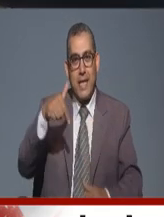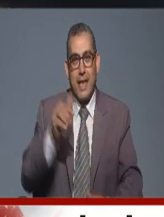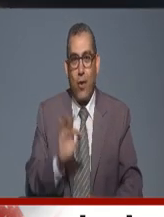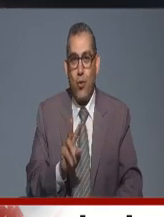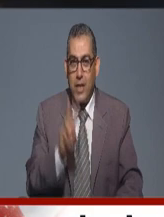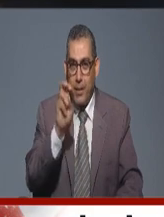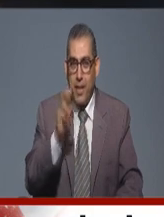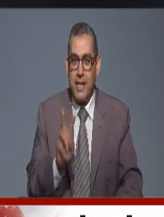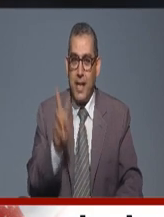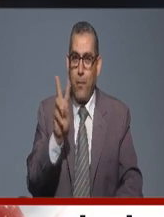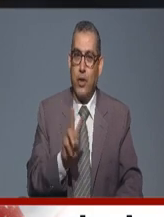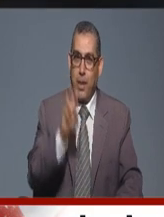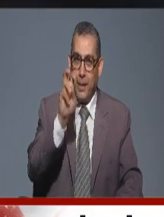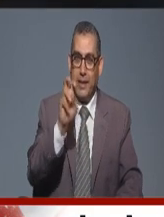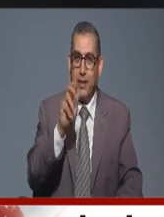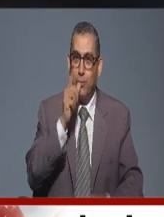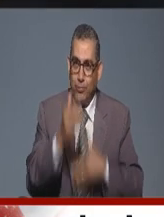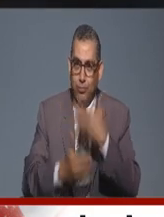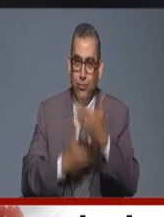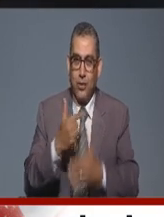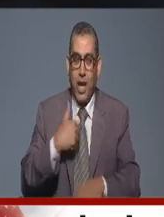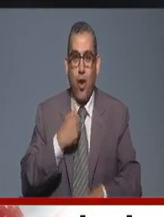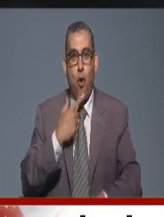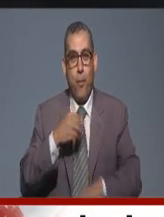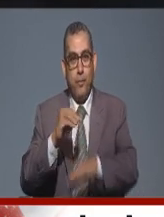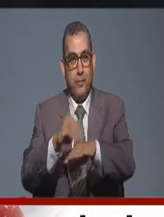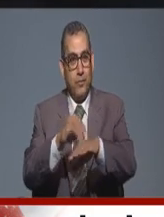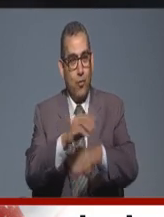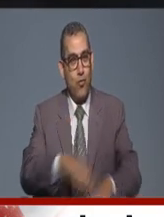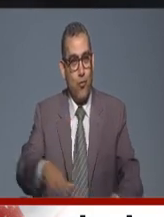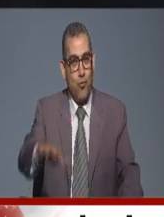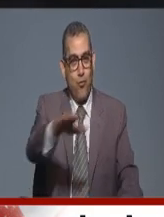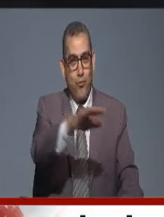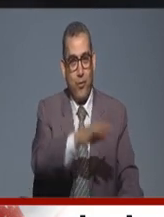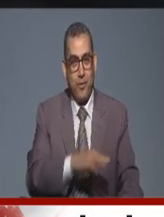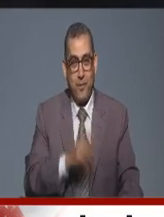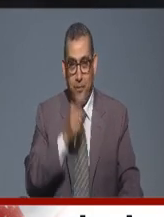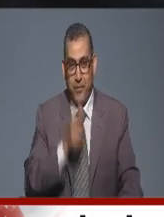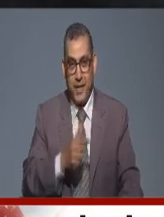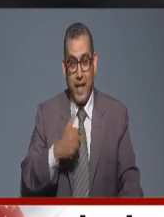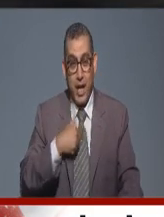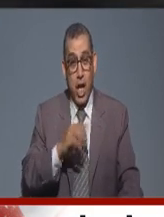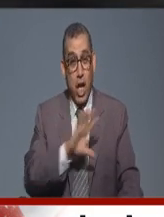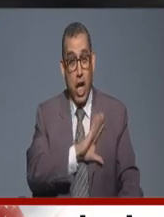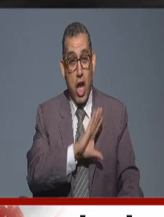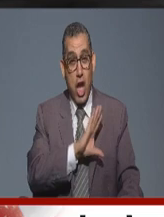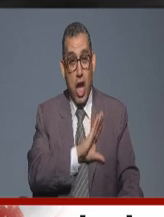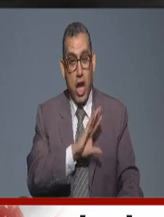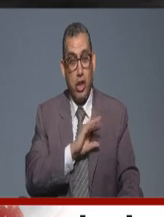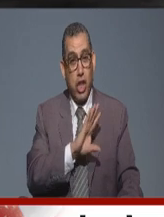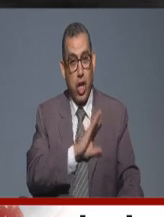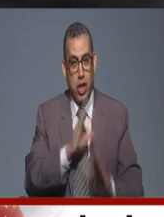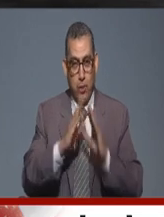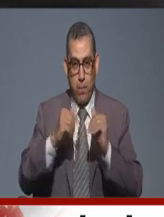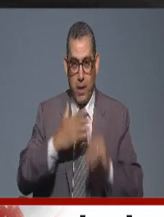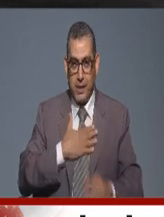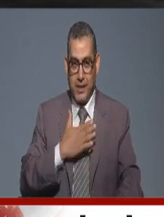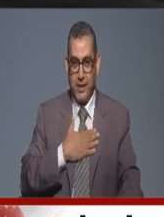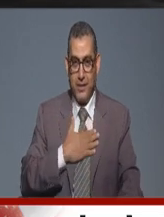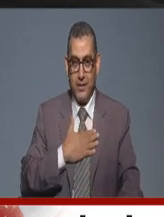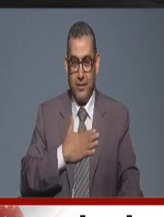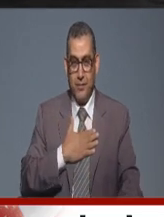و77 واحب اقول لحضراتكم جميعا انه الجيش جيش بلدنا